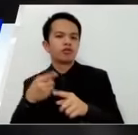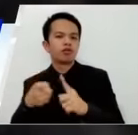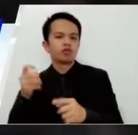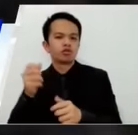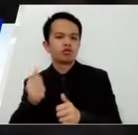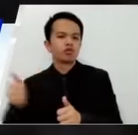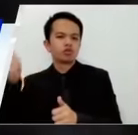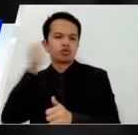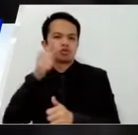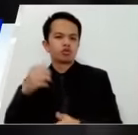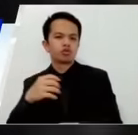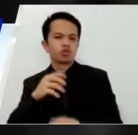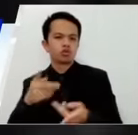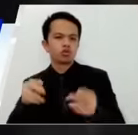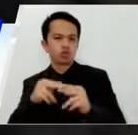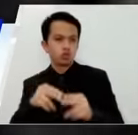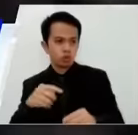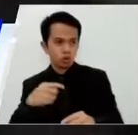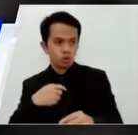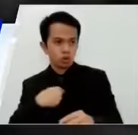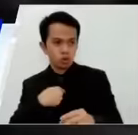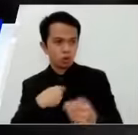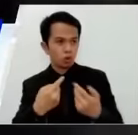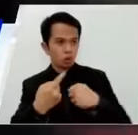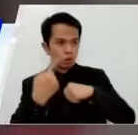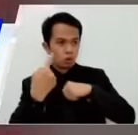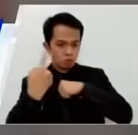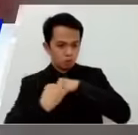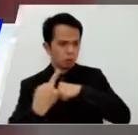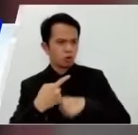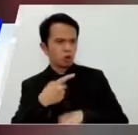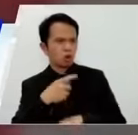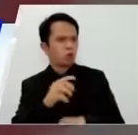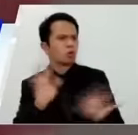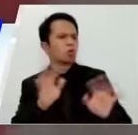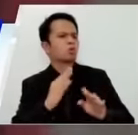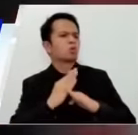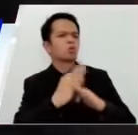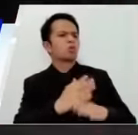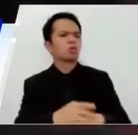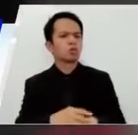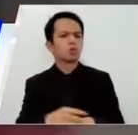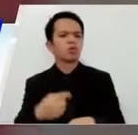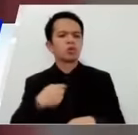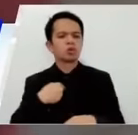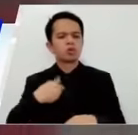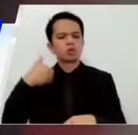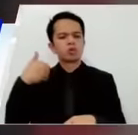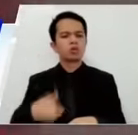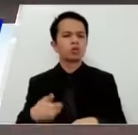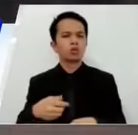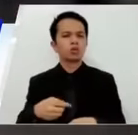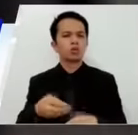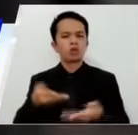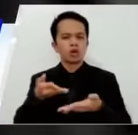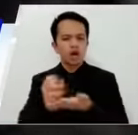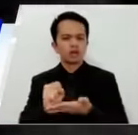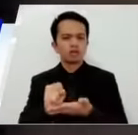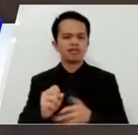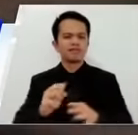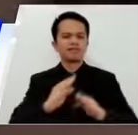General. So huwag mo kung aanihin. I'm military. Okay. I'm Filipino-American. I'm taking care of balikatan natin. Yes, po. Tama na yan. Pero